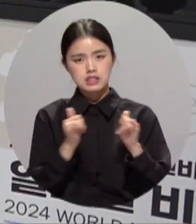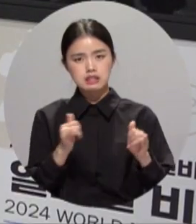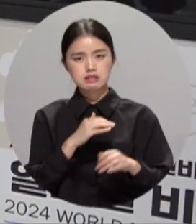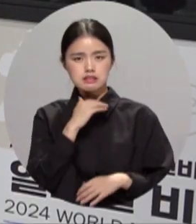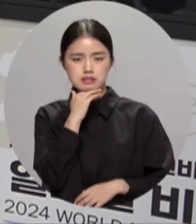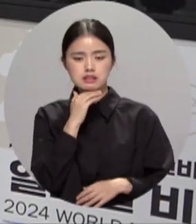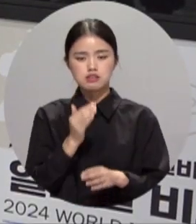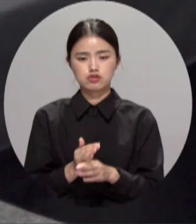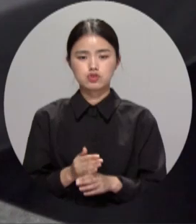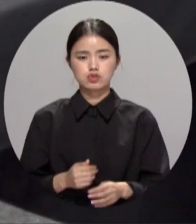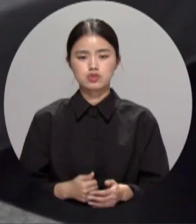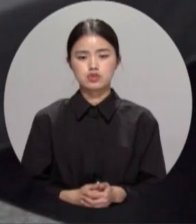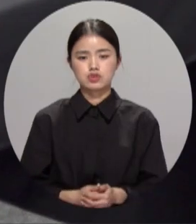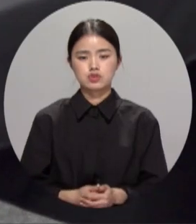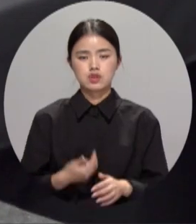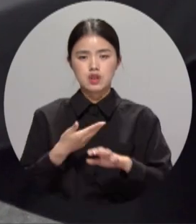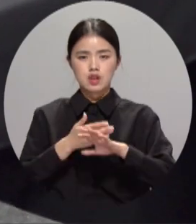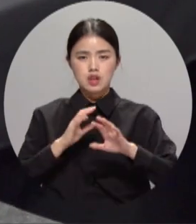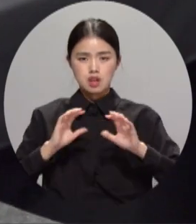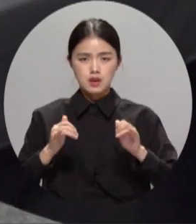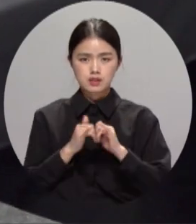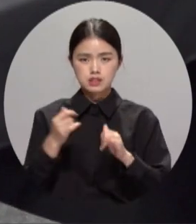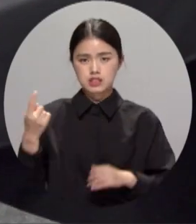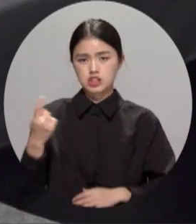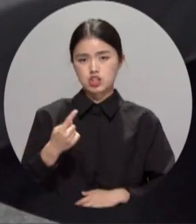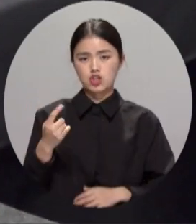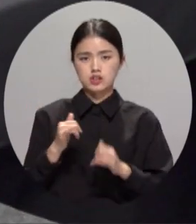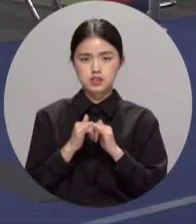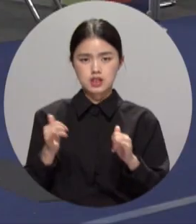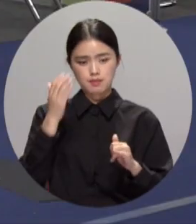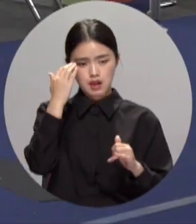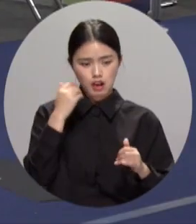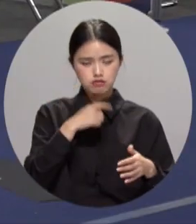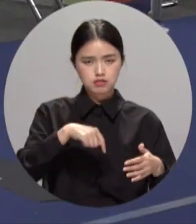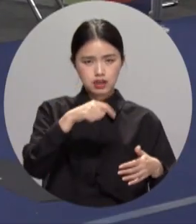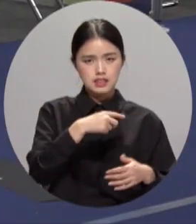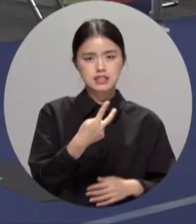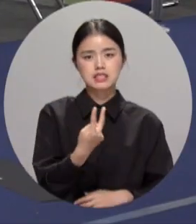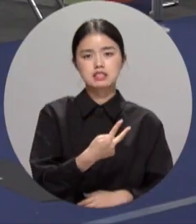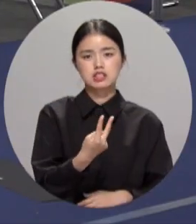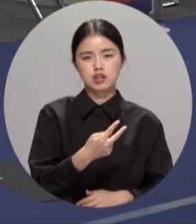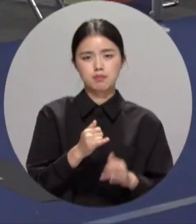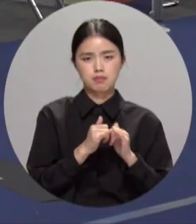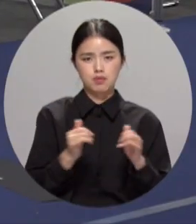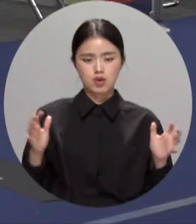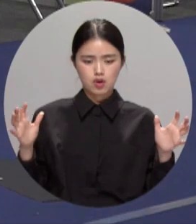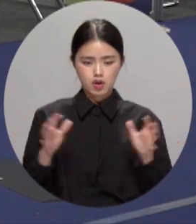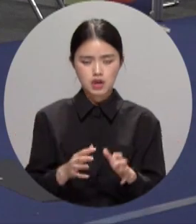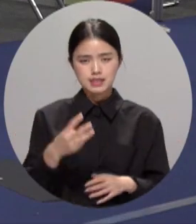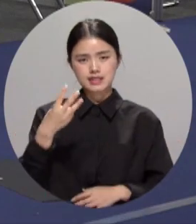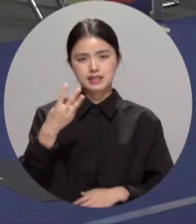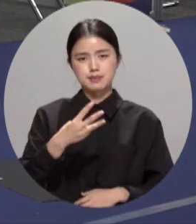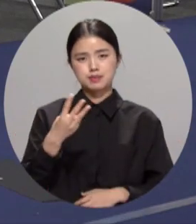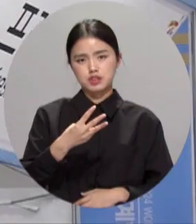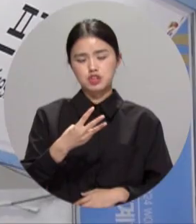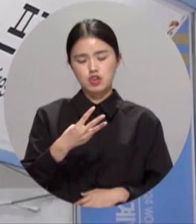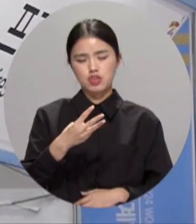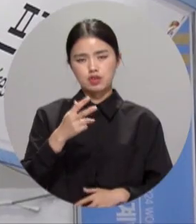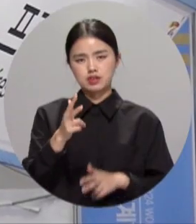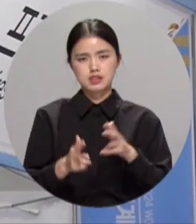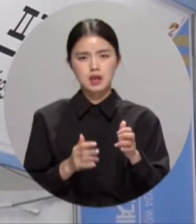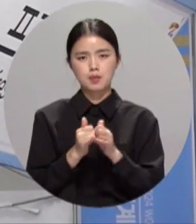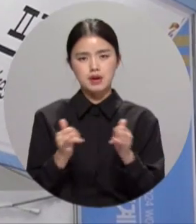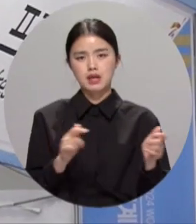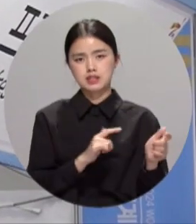있습니다. 해외 동포 경제인 천여 명과 국내 경제인 2천여 명 등 3천 명 안팎의 경제인들이 참석할